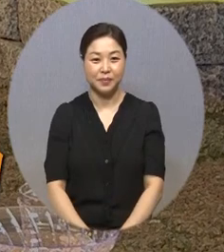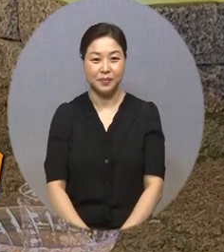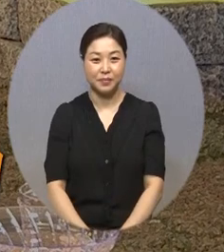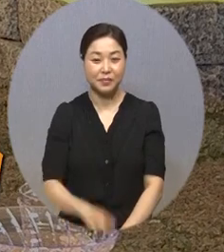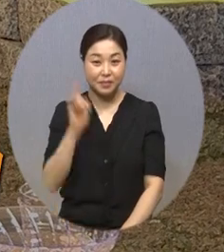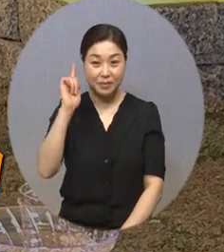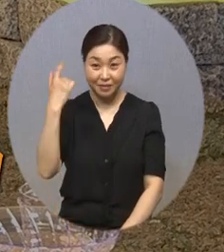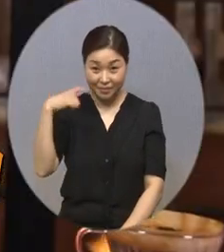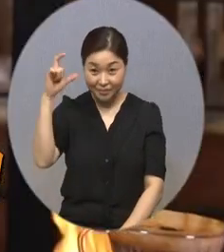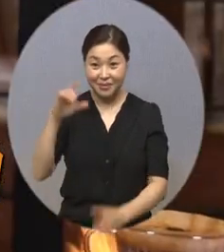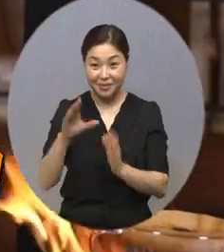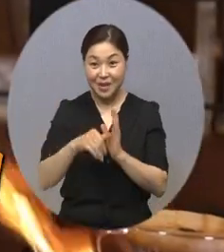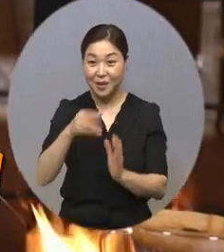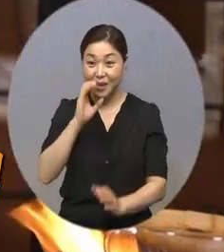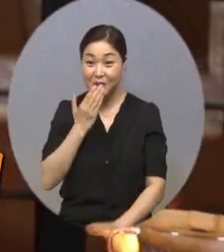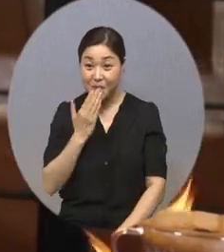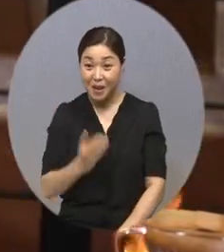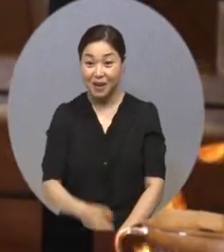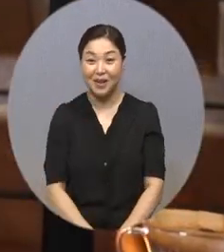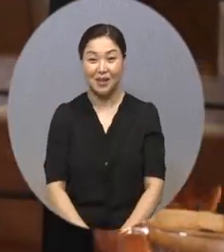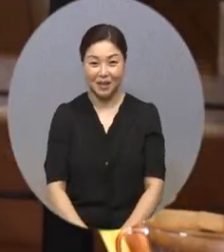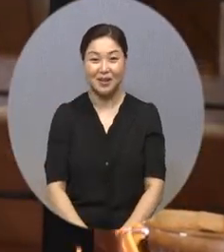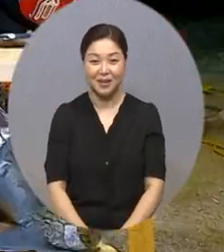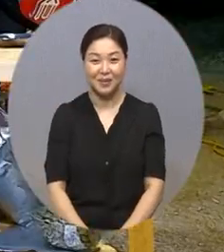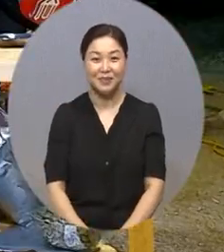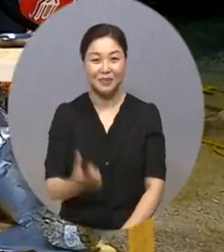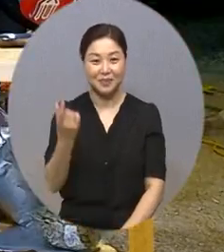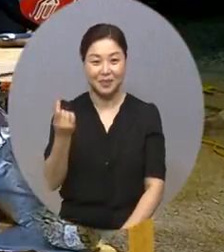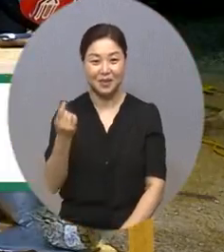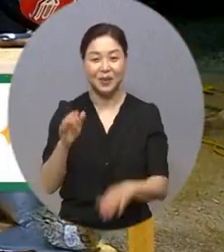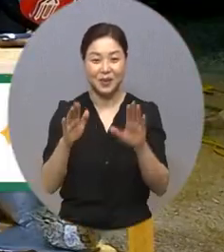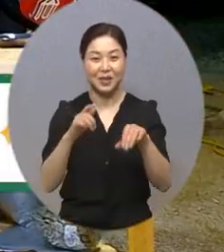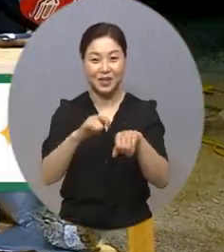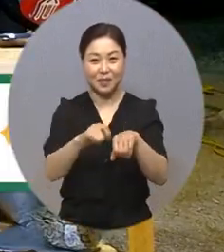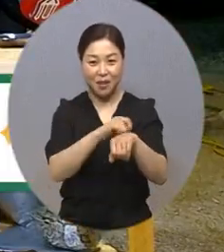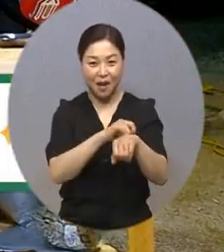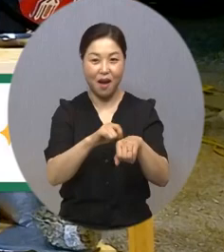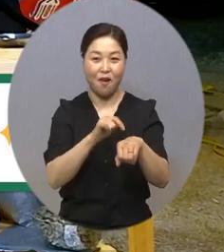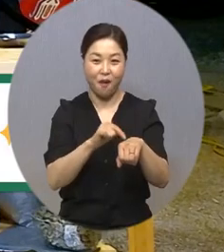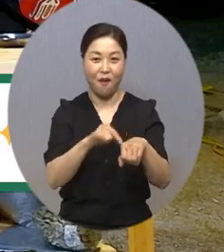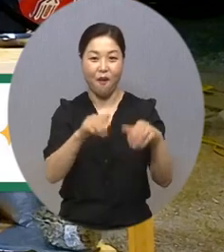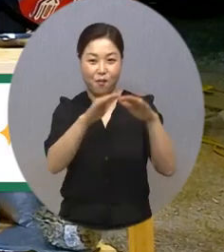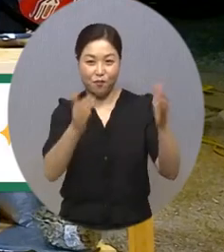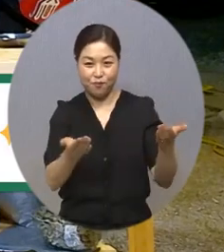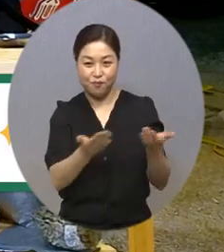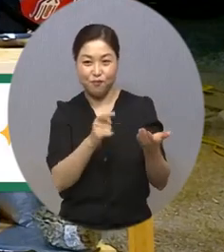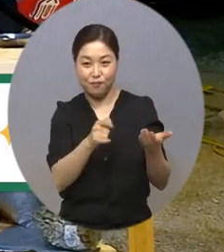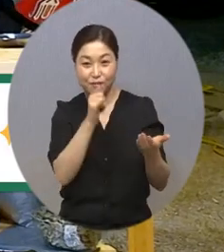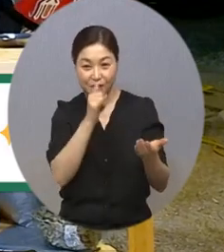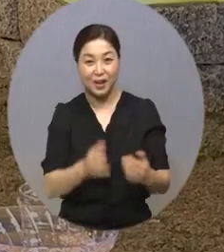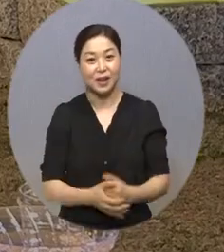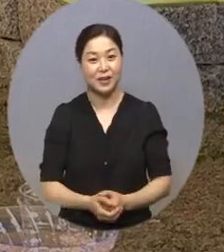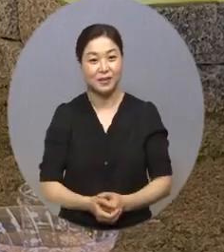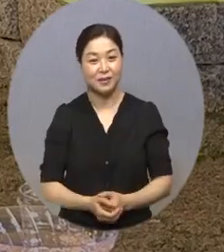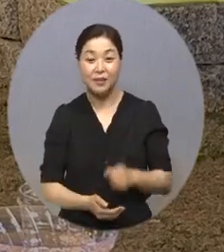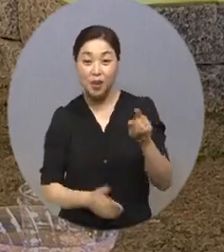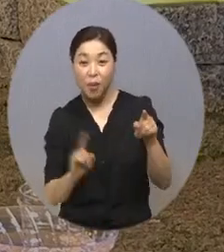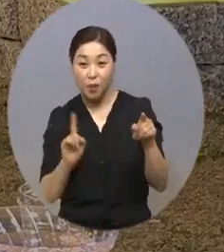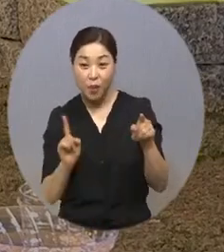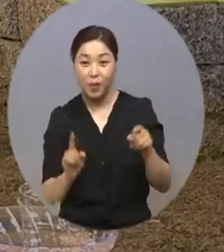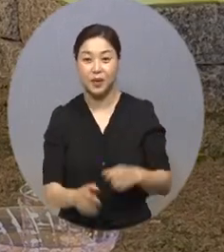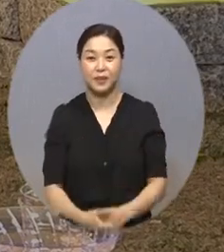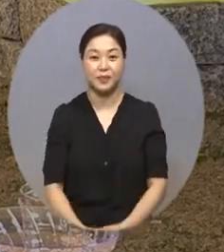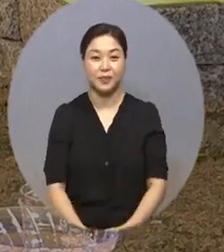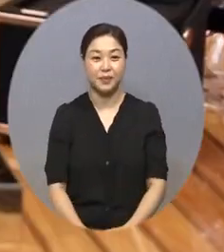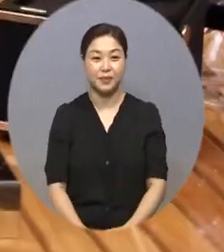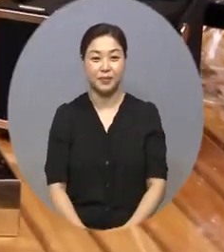마실 수 있게 돼 그래서 왠지 그 특별한 물건 이 제품을 갖고 왔습니다 어떻게 피해야 그래서